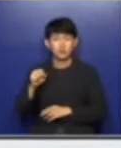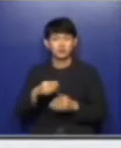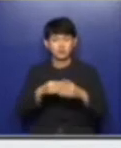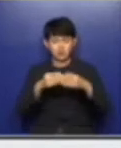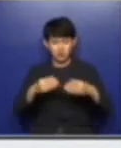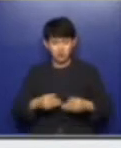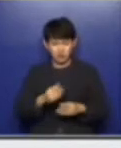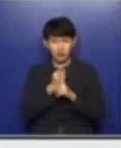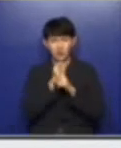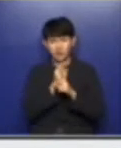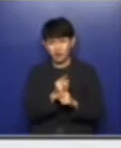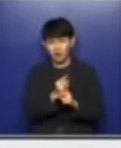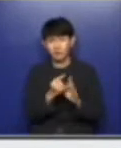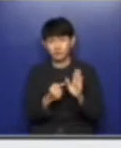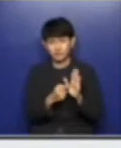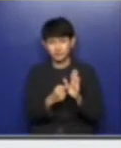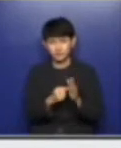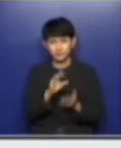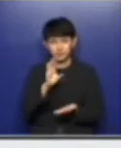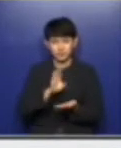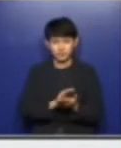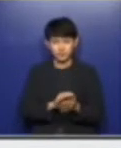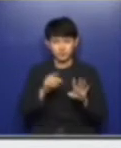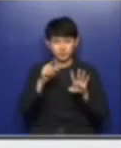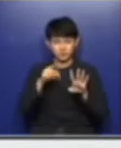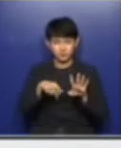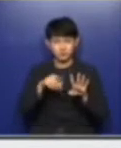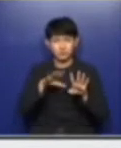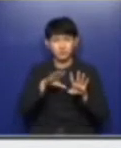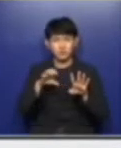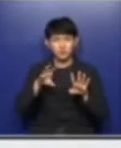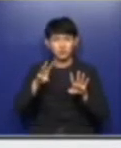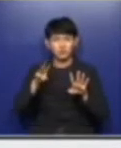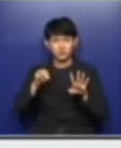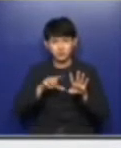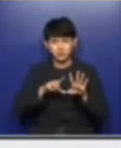ณ 4,560 ล้านบาทในปี62เนี่ยนะครับ